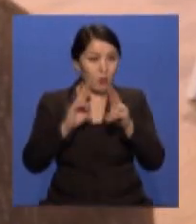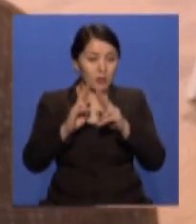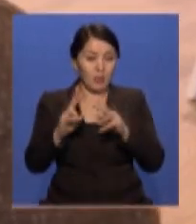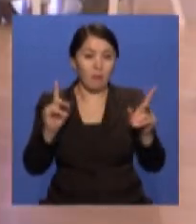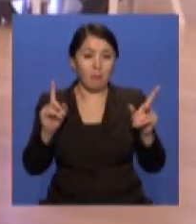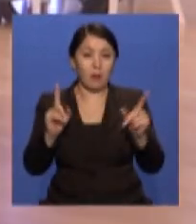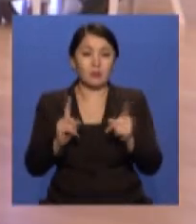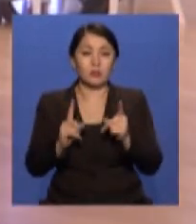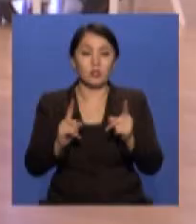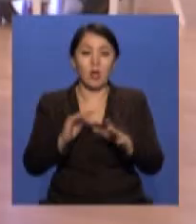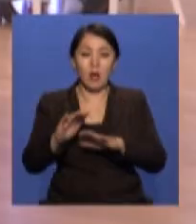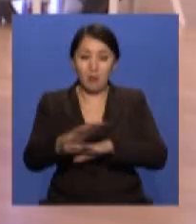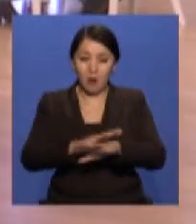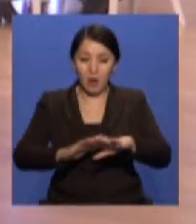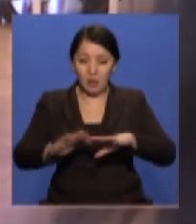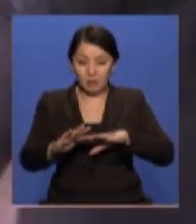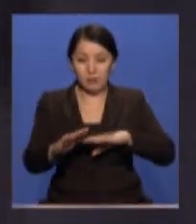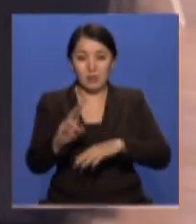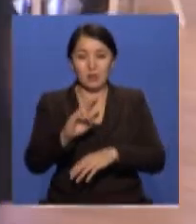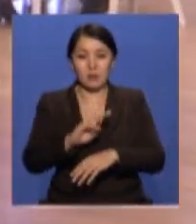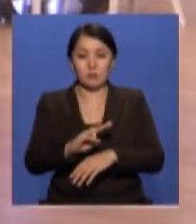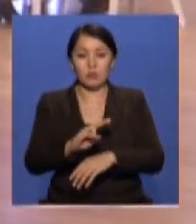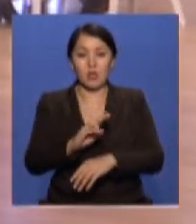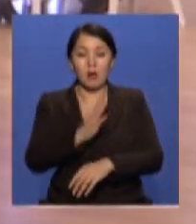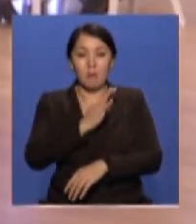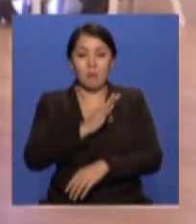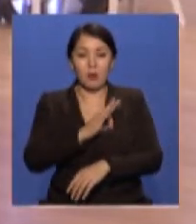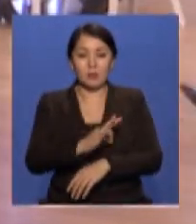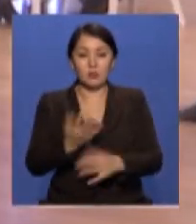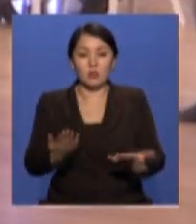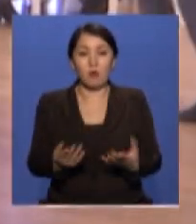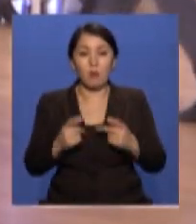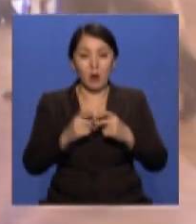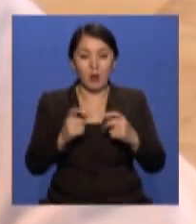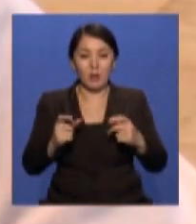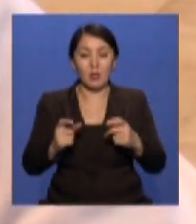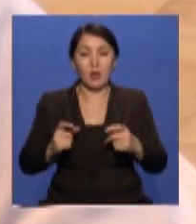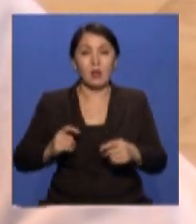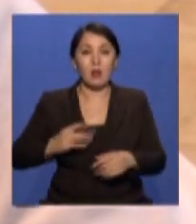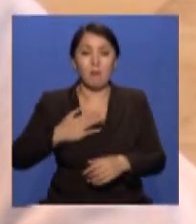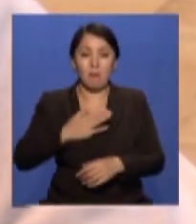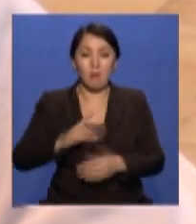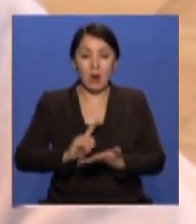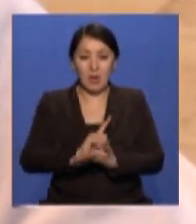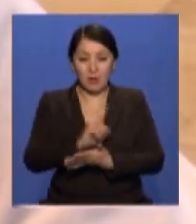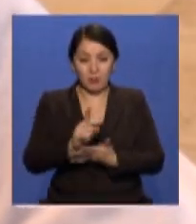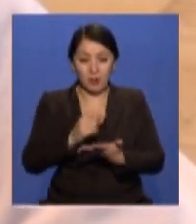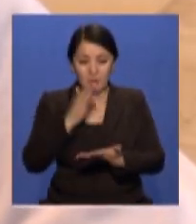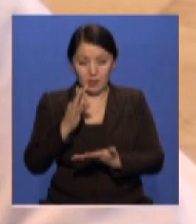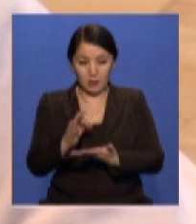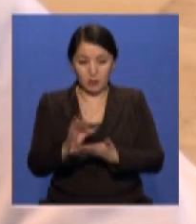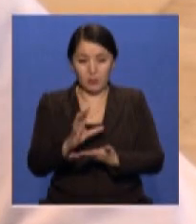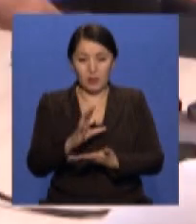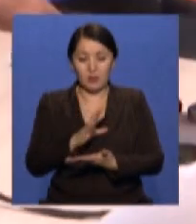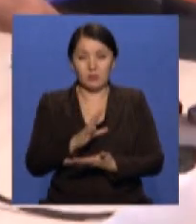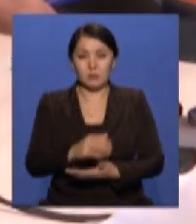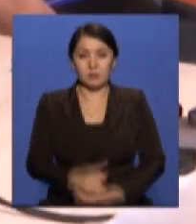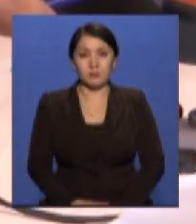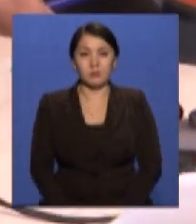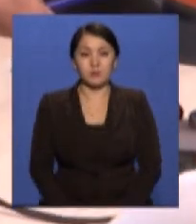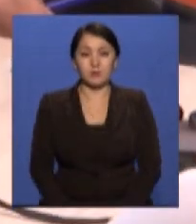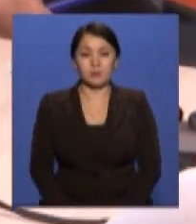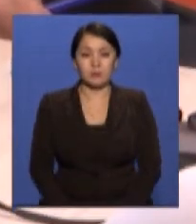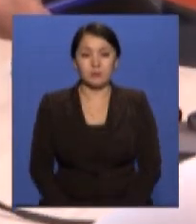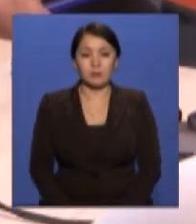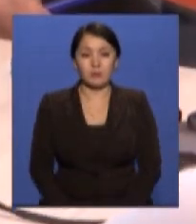оңайырақ болатын еді. Мұндай форматтағы кездесу халықпен кері байланыс жасаудың тиімді тетігі. Тұрғындар көздерін толғандырған сұрақтарын қойып,